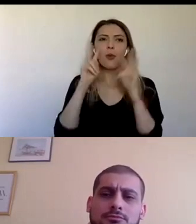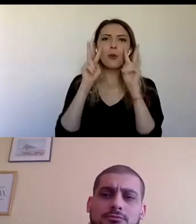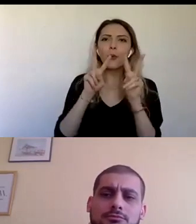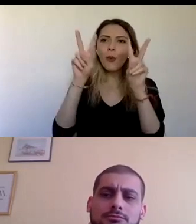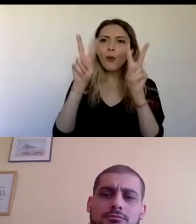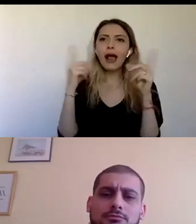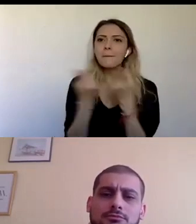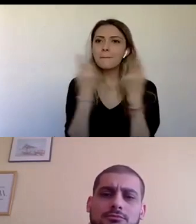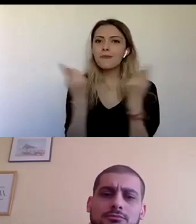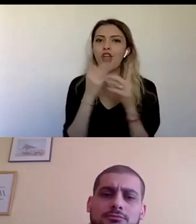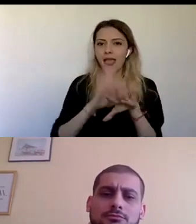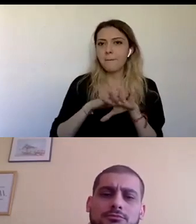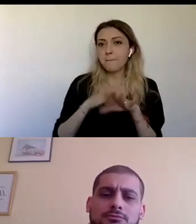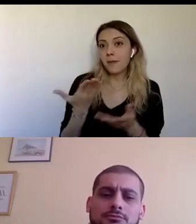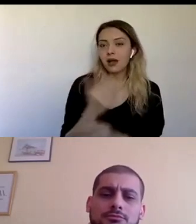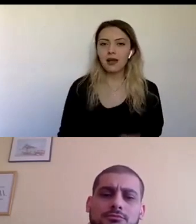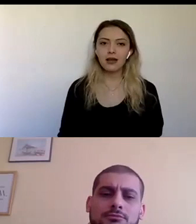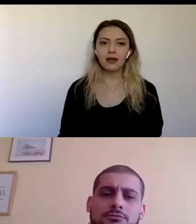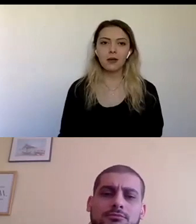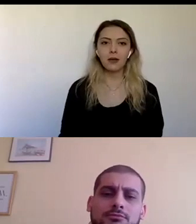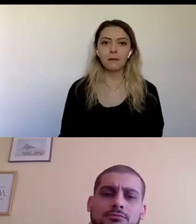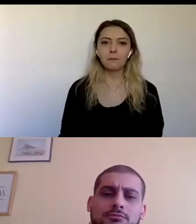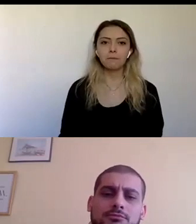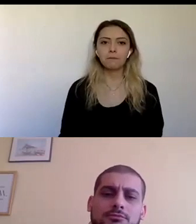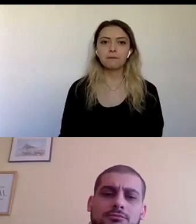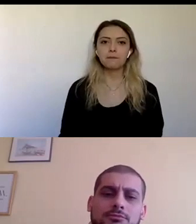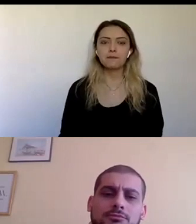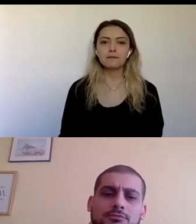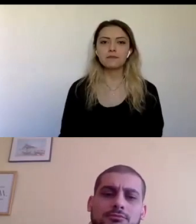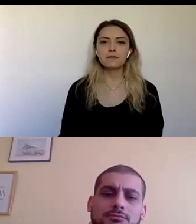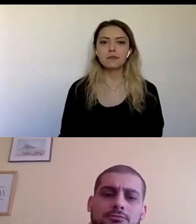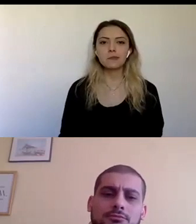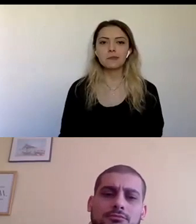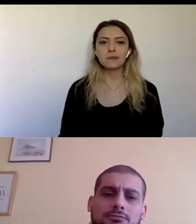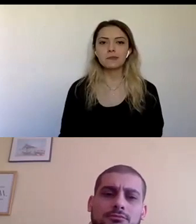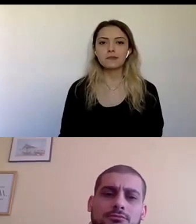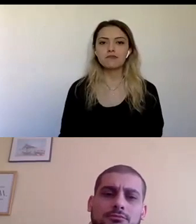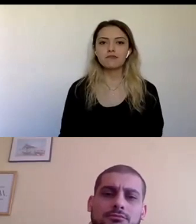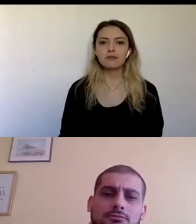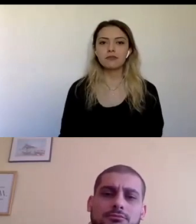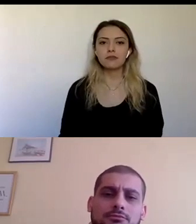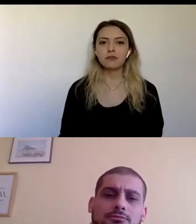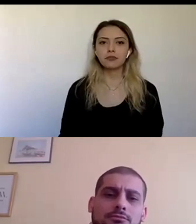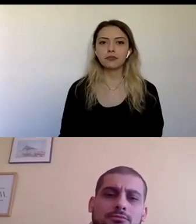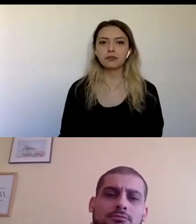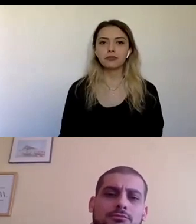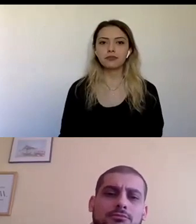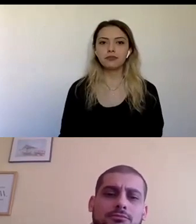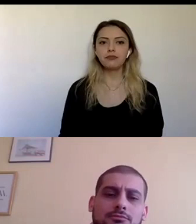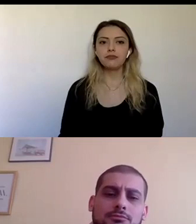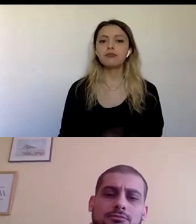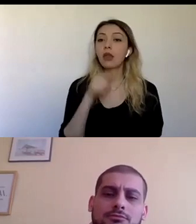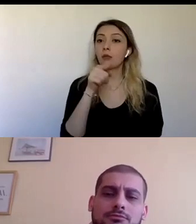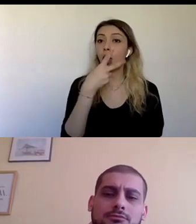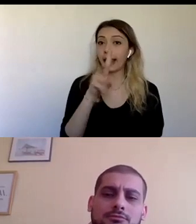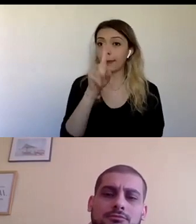hali, büyük sayıların daha büyük görsellerin olduğu bir tarz diyebiliriz infografiye. Mesela bu 2012 yılında Bilgi